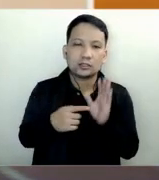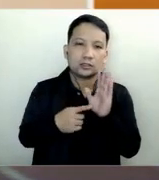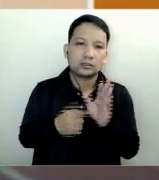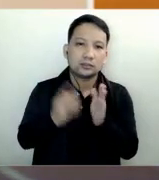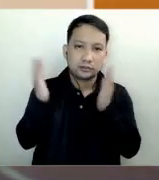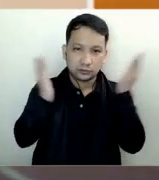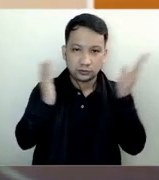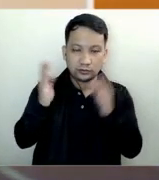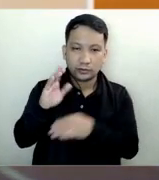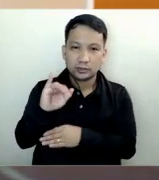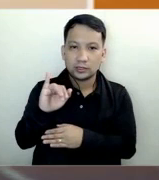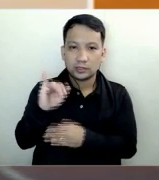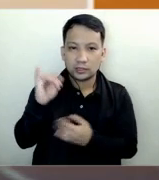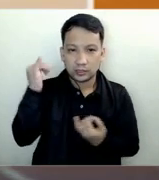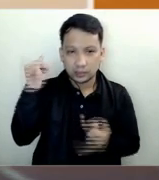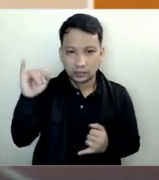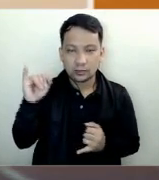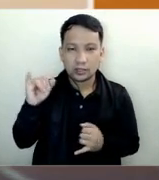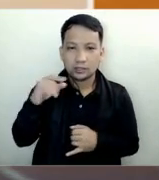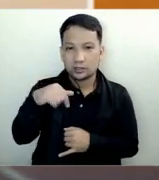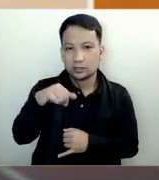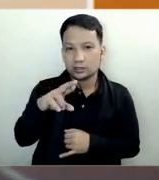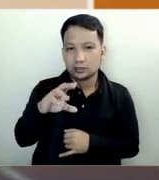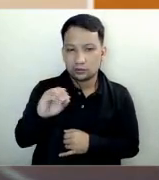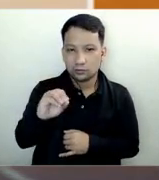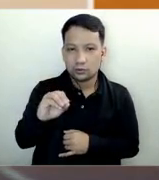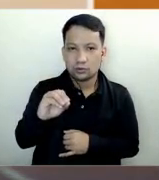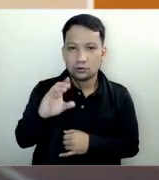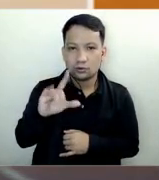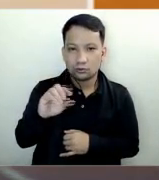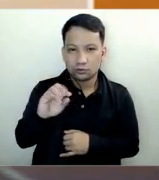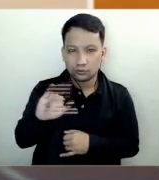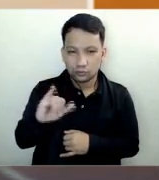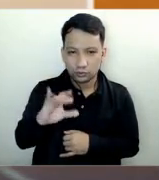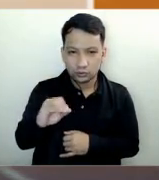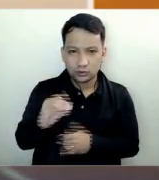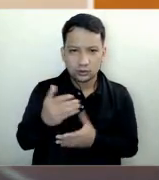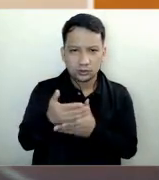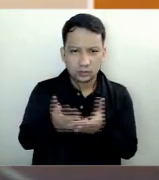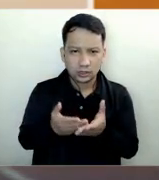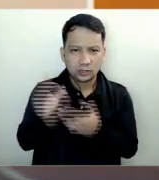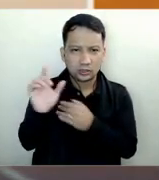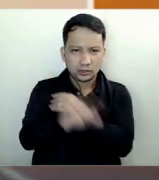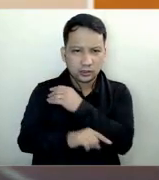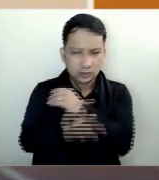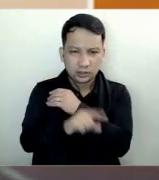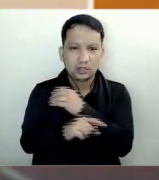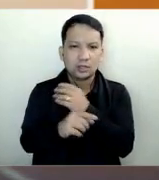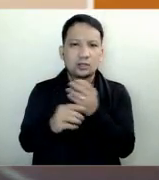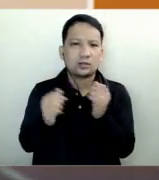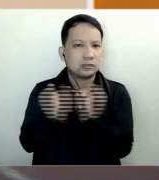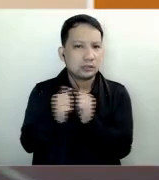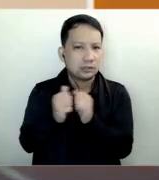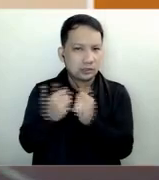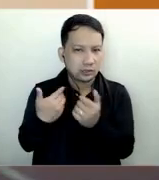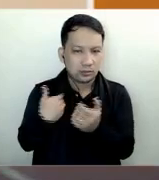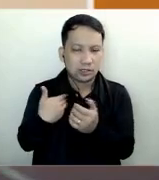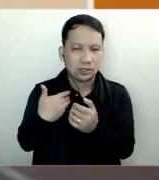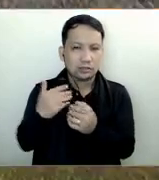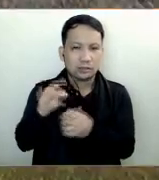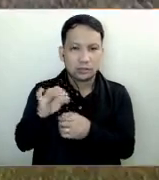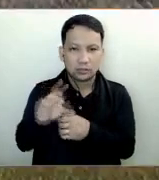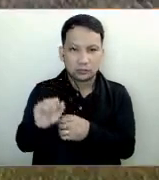Isabela Province, Quirino, Olongapo City, bahagi ng Quezon na hindi sakop ng Meralco at Camarines